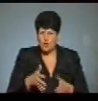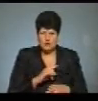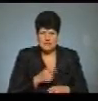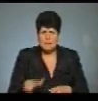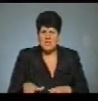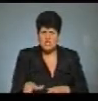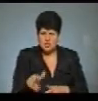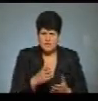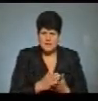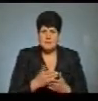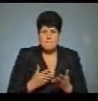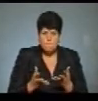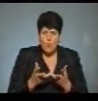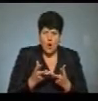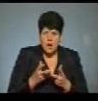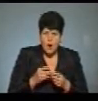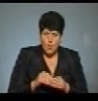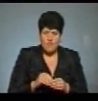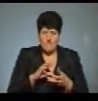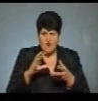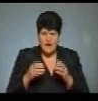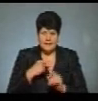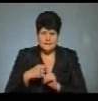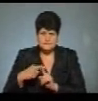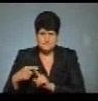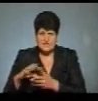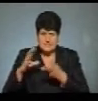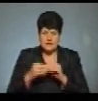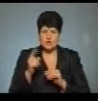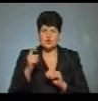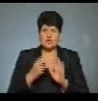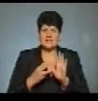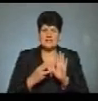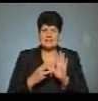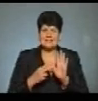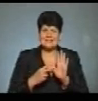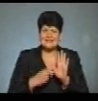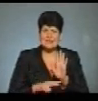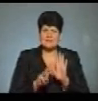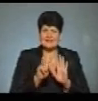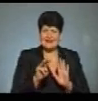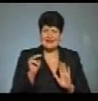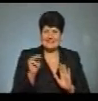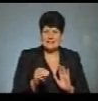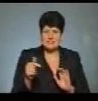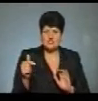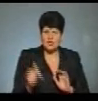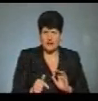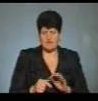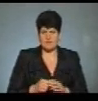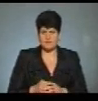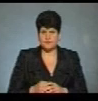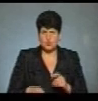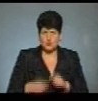річка, ми це порахували. І загальної кількості вийшло 173 тисячі гривень заподіяні цим двом об'єктам.